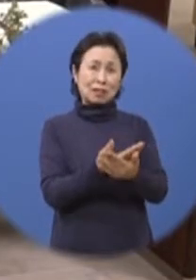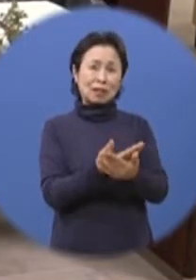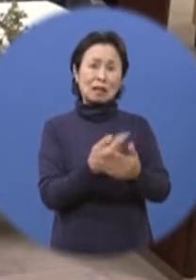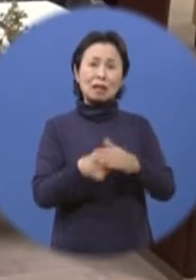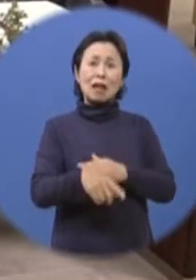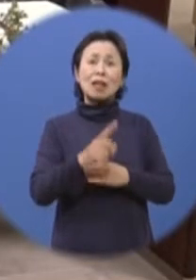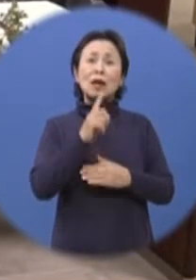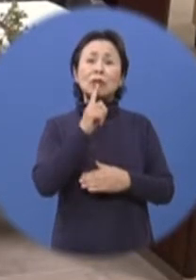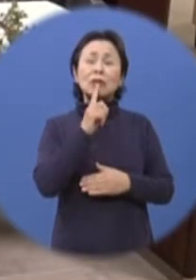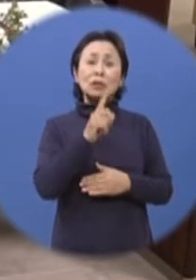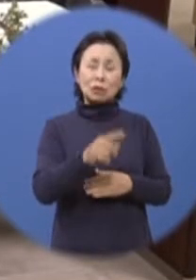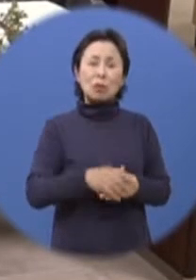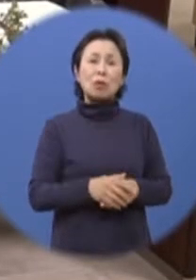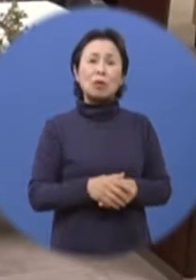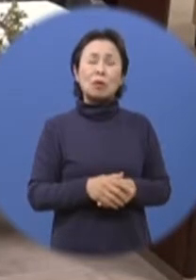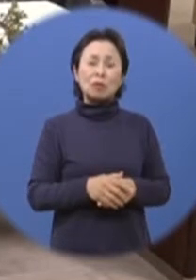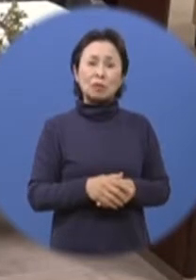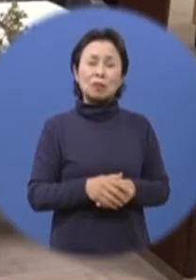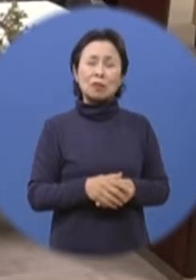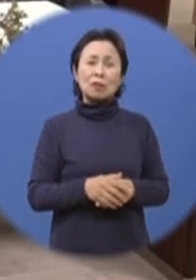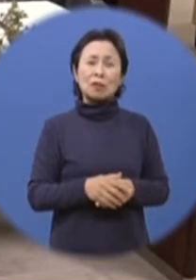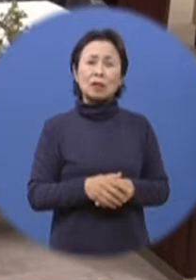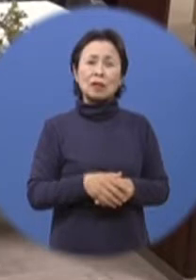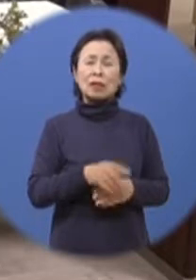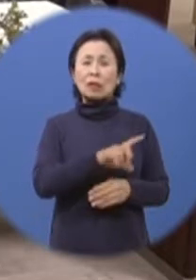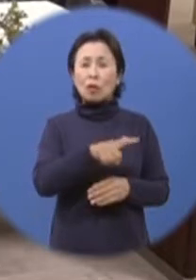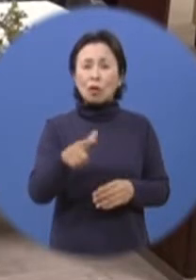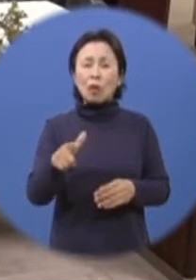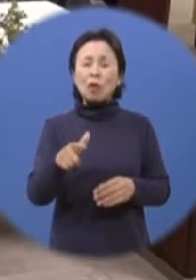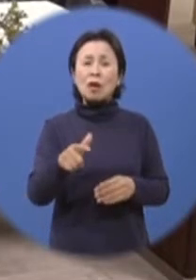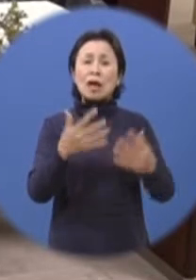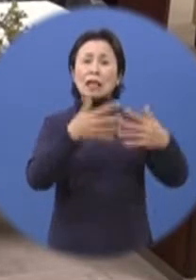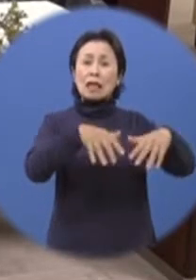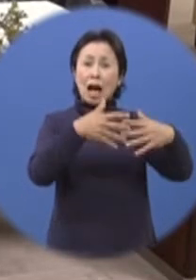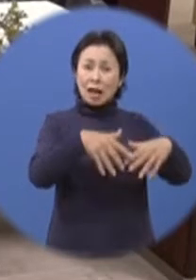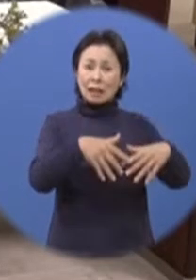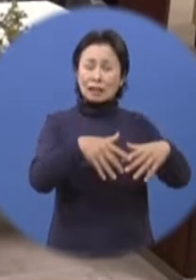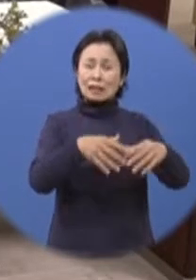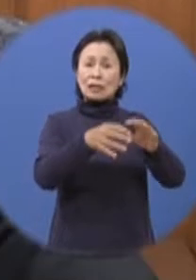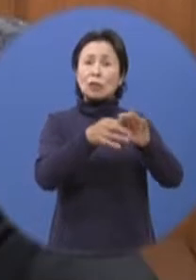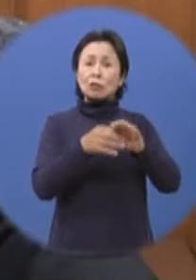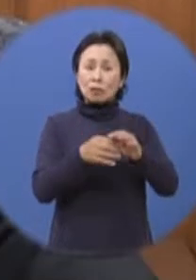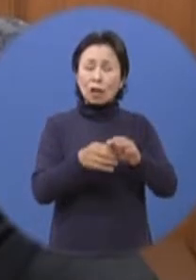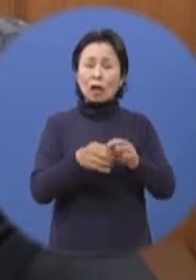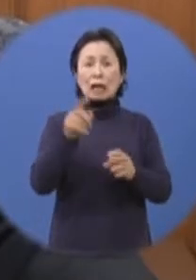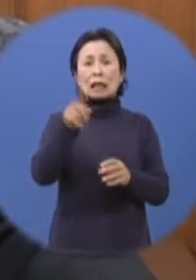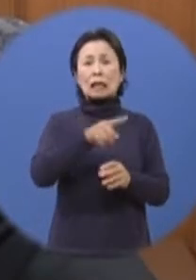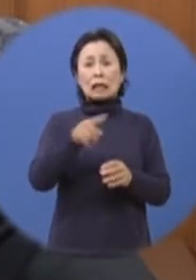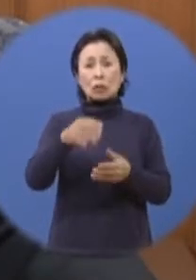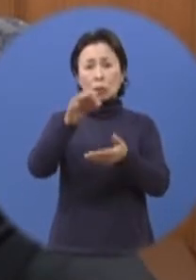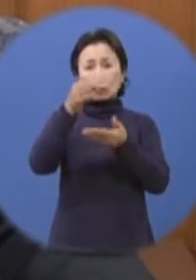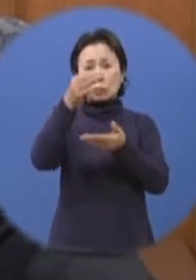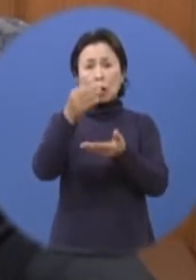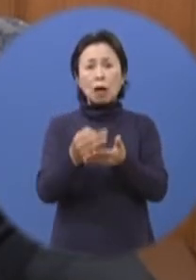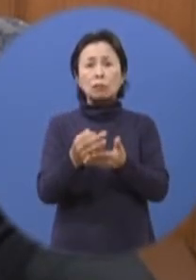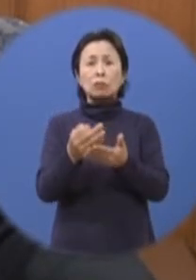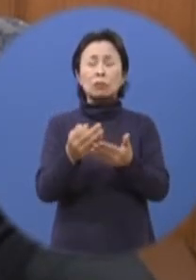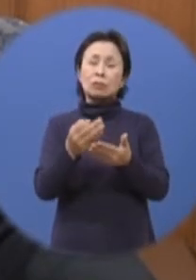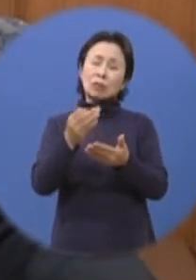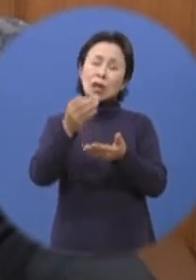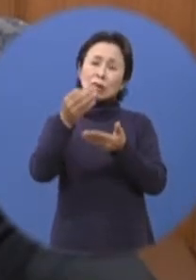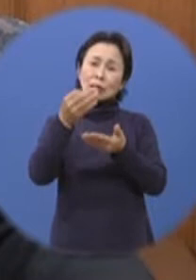こんなねあの少量化によって人減ほとんどかからないという商品ができてきたが一番大きながいいと思います